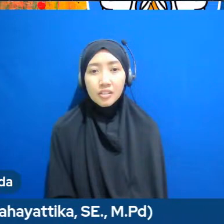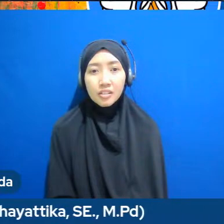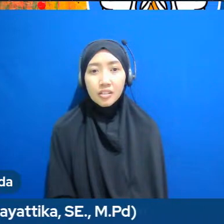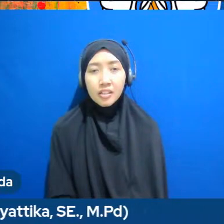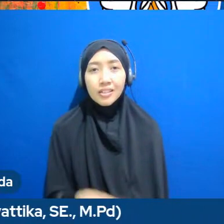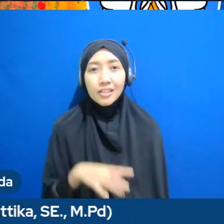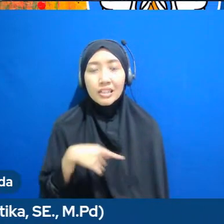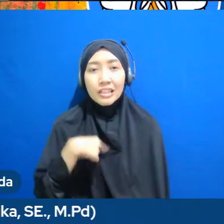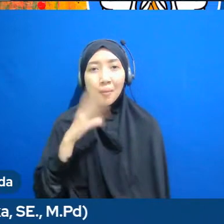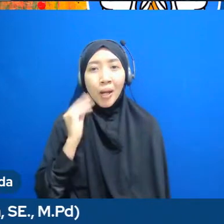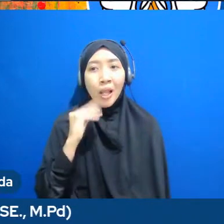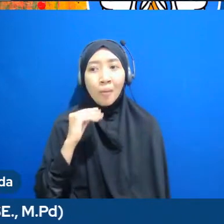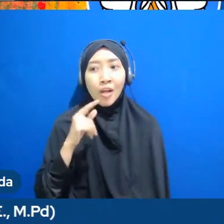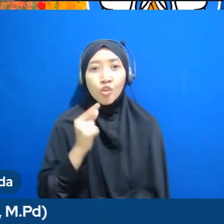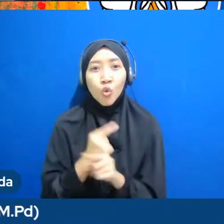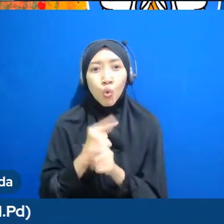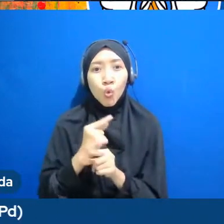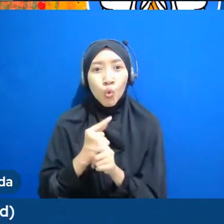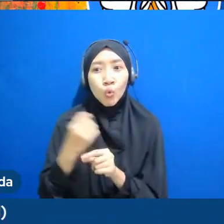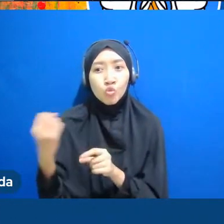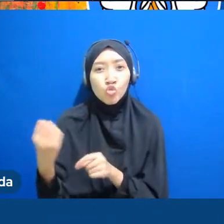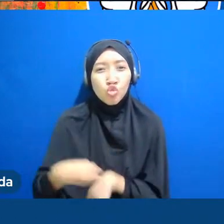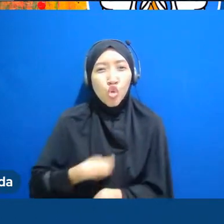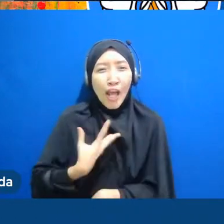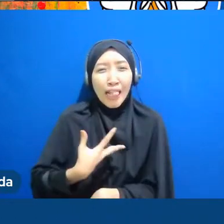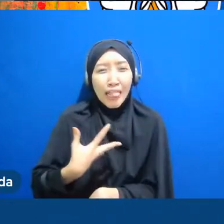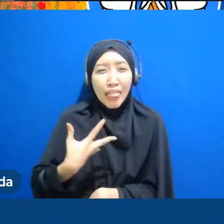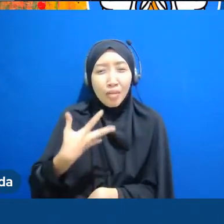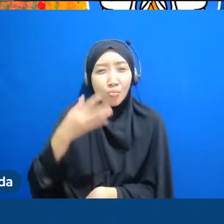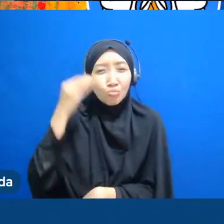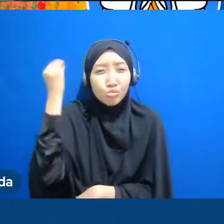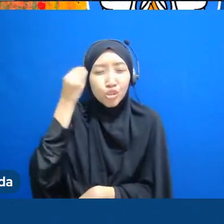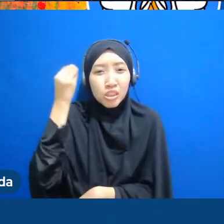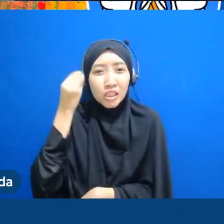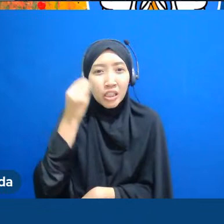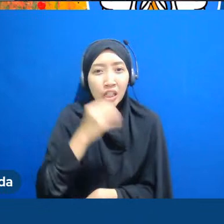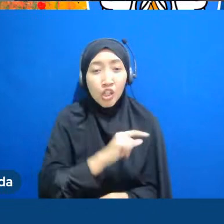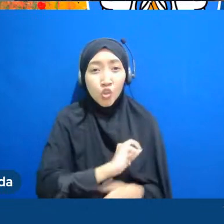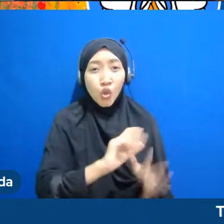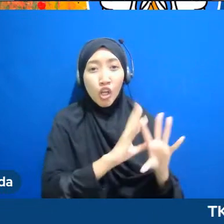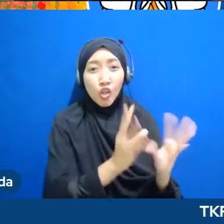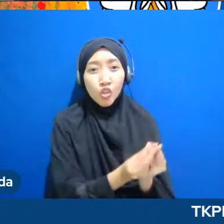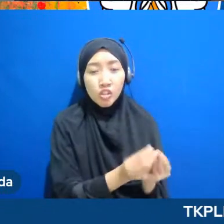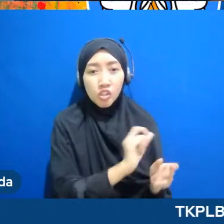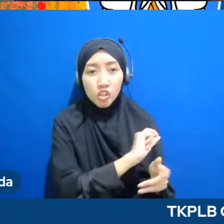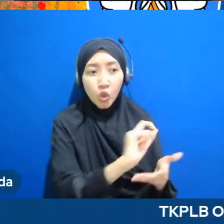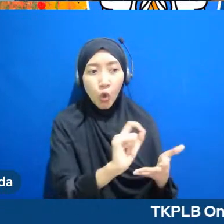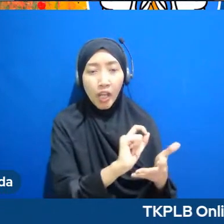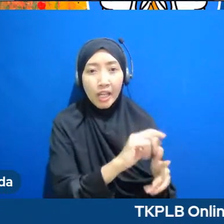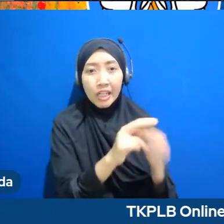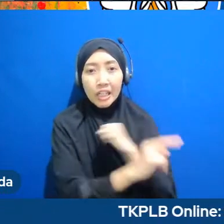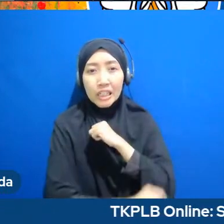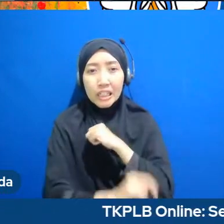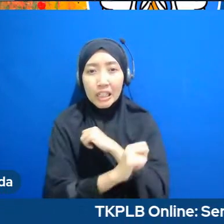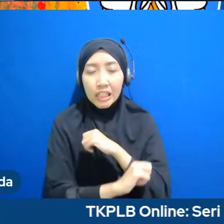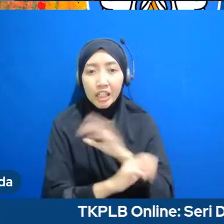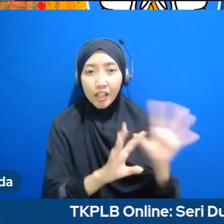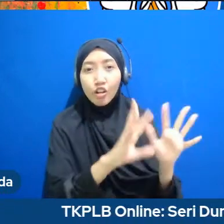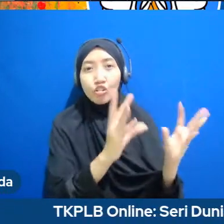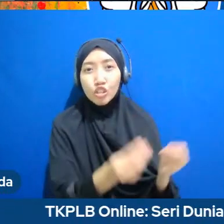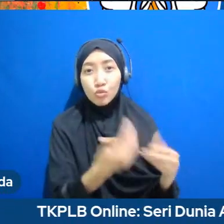pusing karena inklusif. Iya kan, banyak ini sekolah-sekolah negeri itu banyak jadi sekolah inklusif ya,